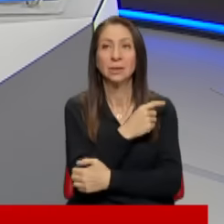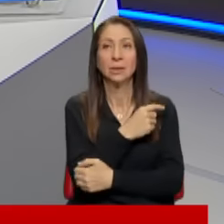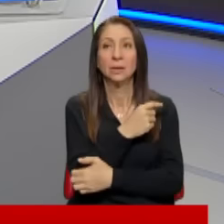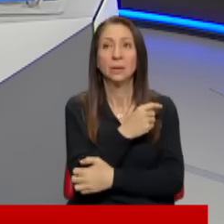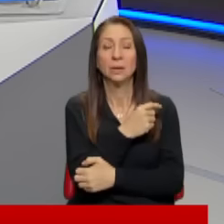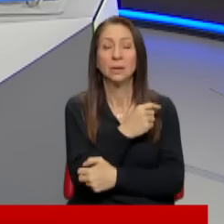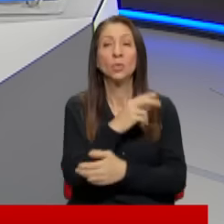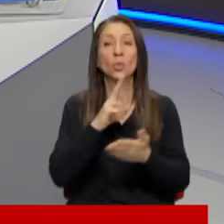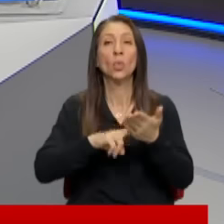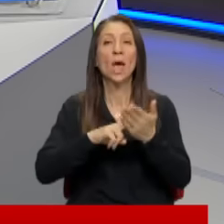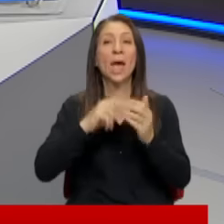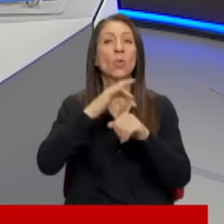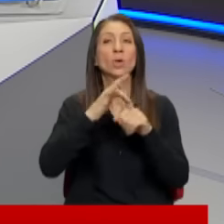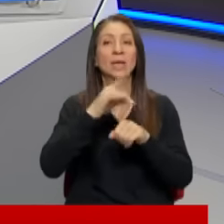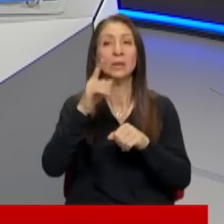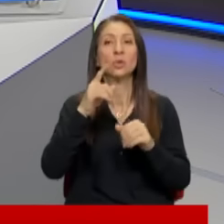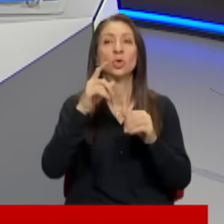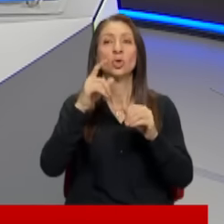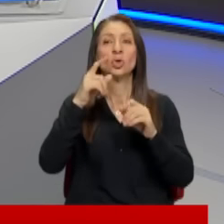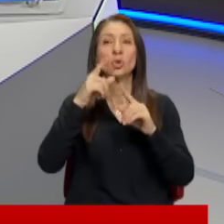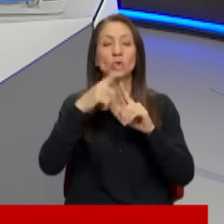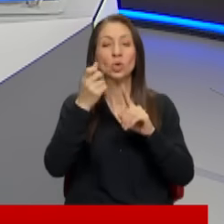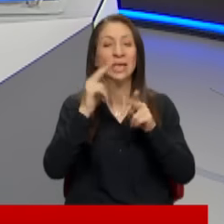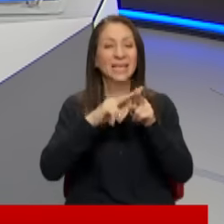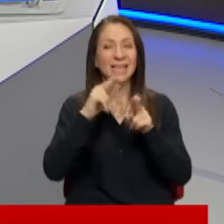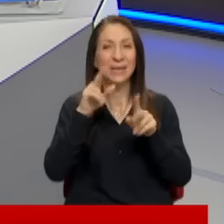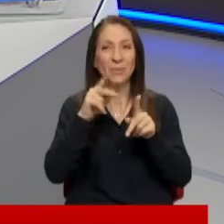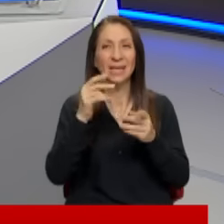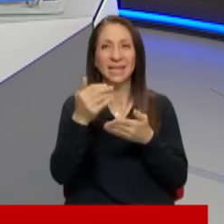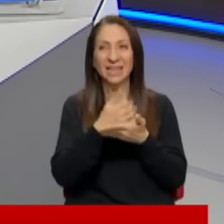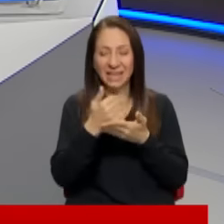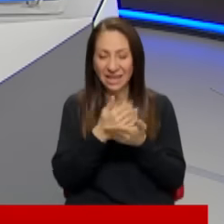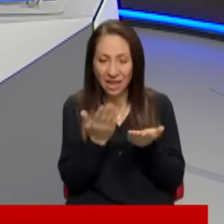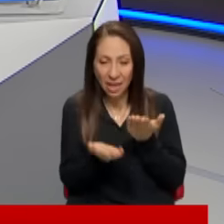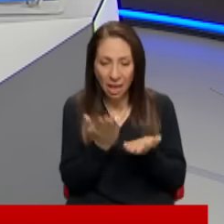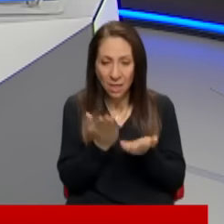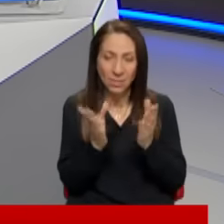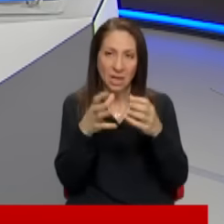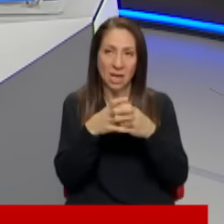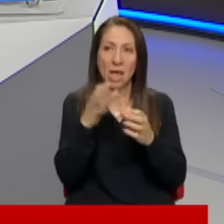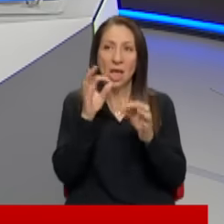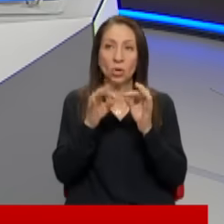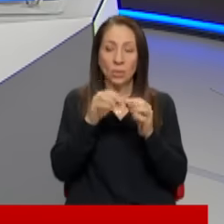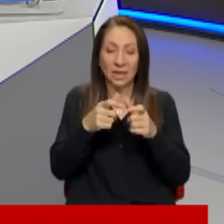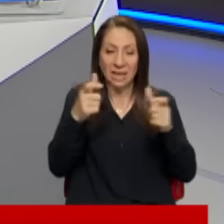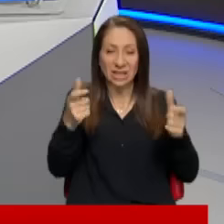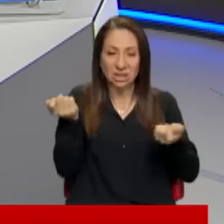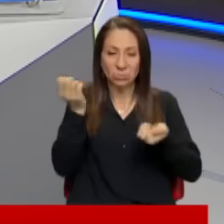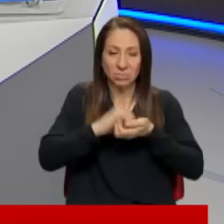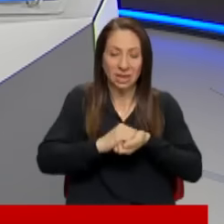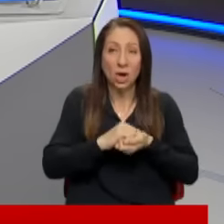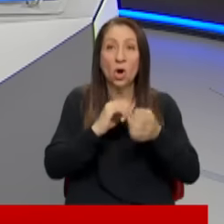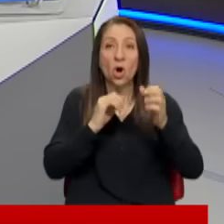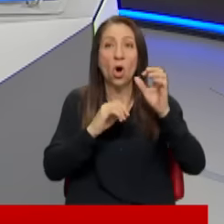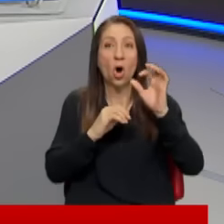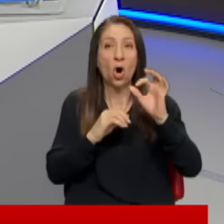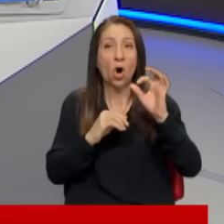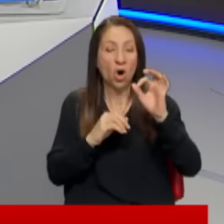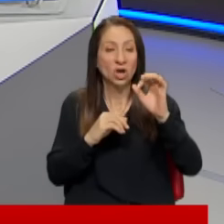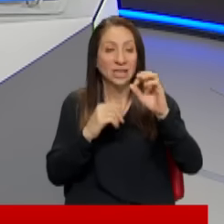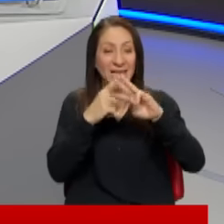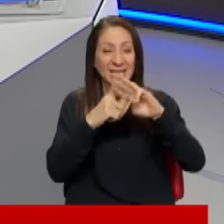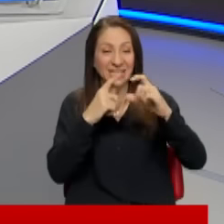ülkelerin TÜİK'lerinden ya da işte TÜİK gibi istatistik kurumlarından aldığı verileri derleyen bir örgüt. Ekonomik Kalkınma ve İşbirliği Örgütü OECD'nin dün bir açıklama